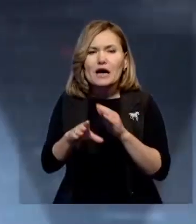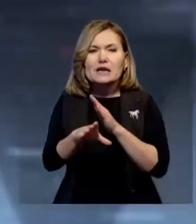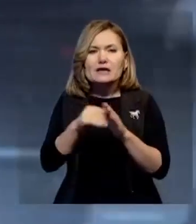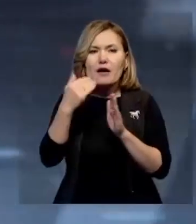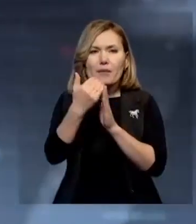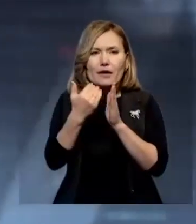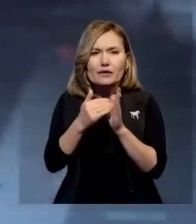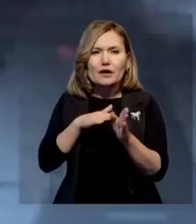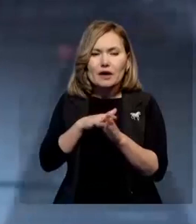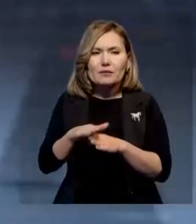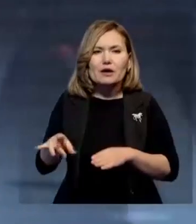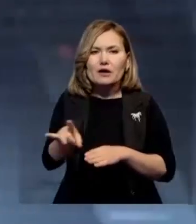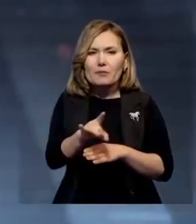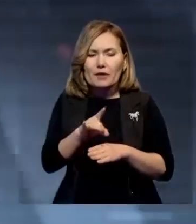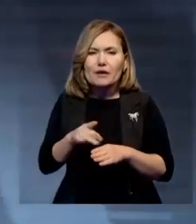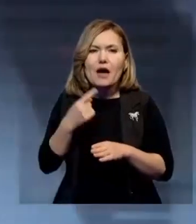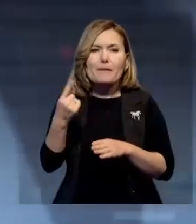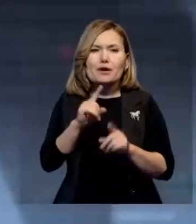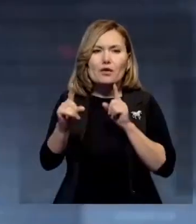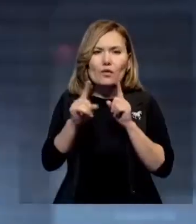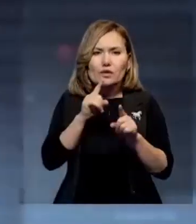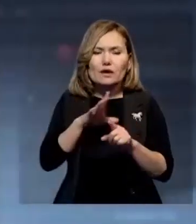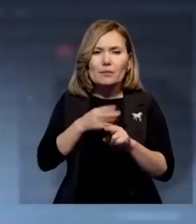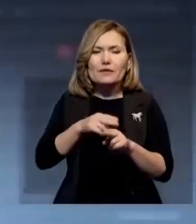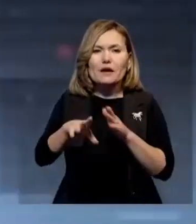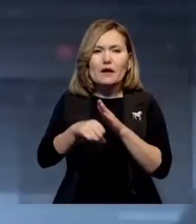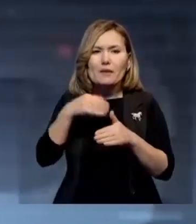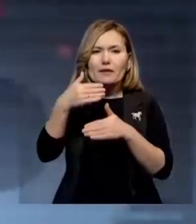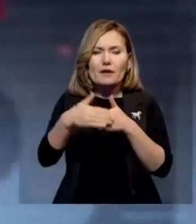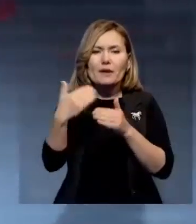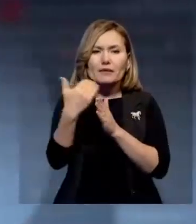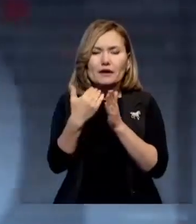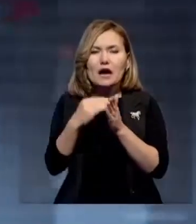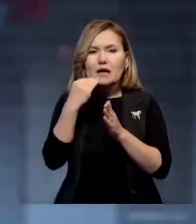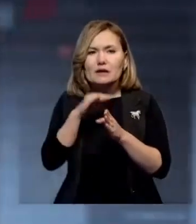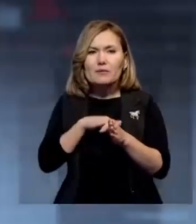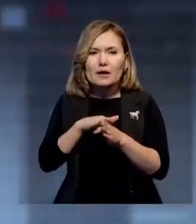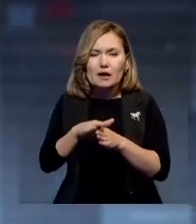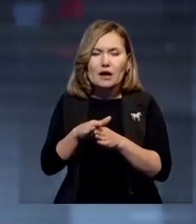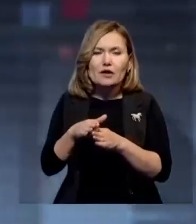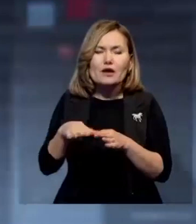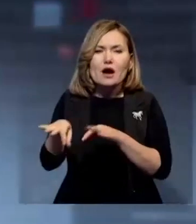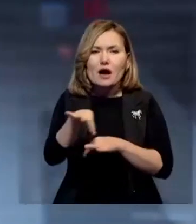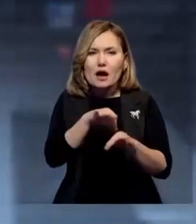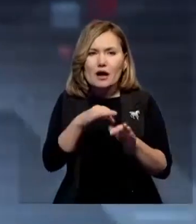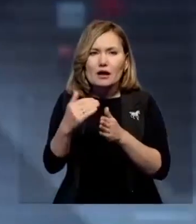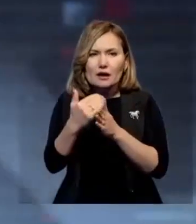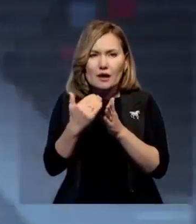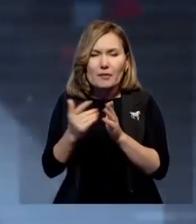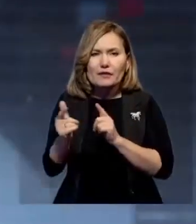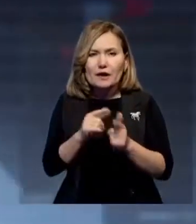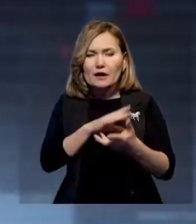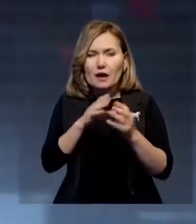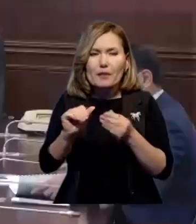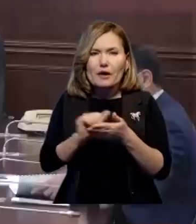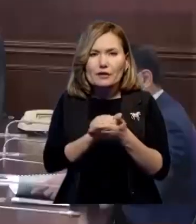бағдарламасын іске асыру жөніндегі республикалық штабтың бірінші отырысы өтті. Сайлауалды бағдарламаны сапалы орындау үшін жол картасы әзірленген. Құжаттың әрбір